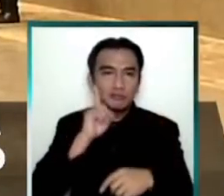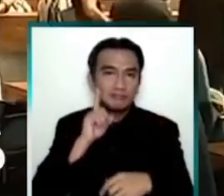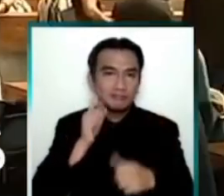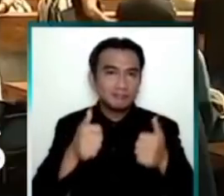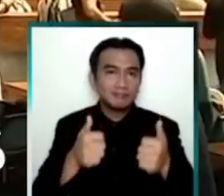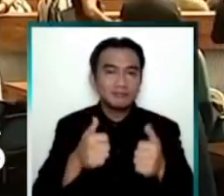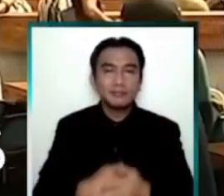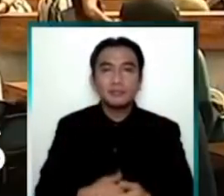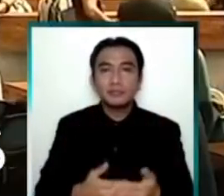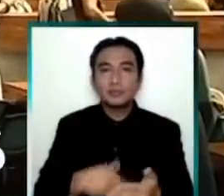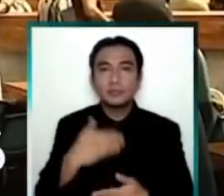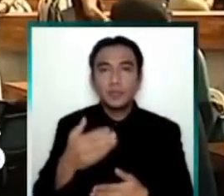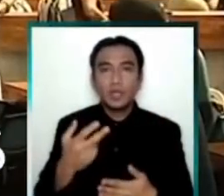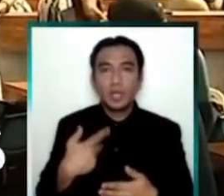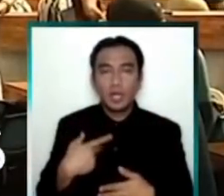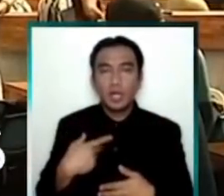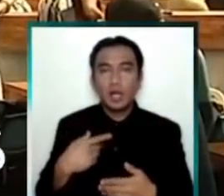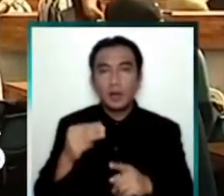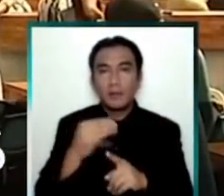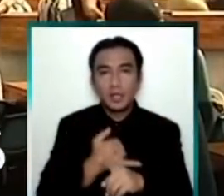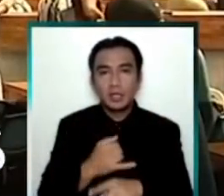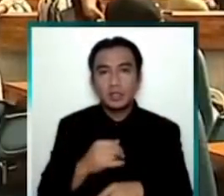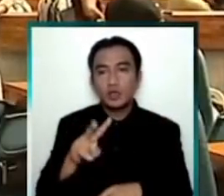May 27.